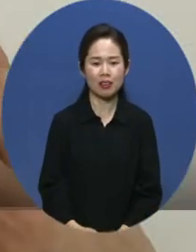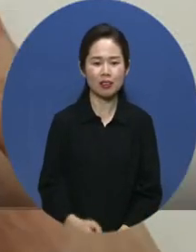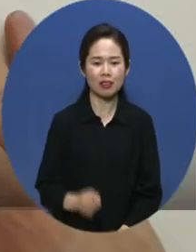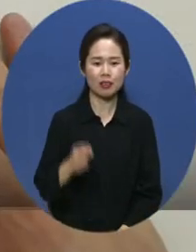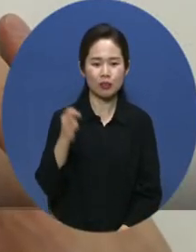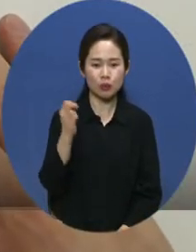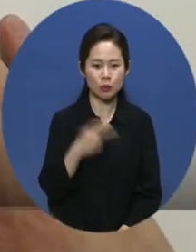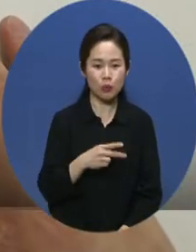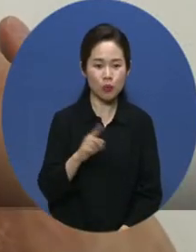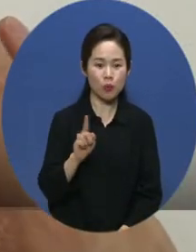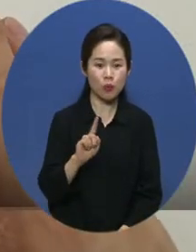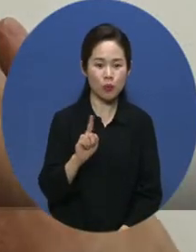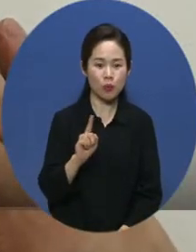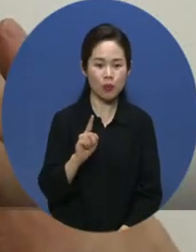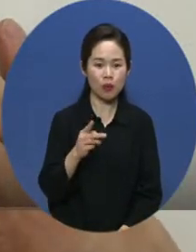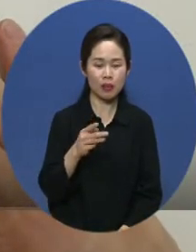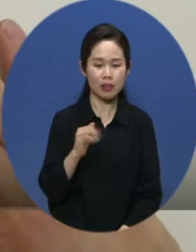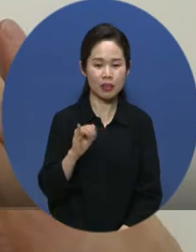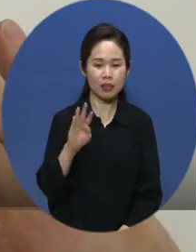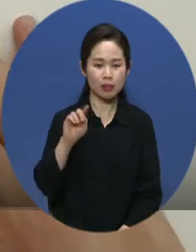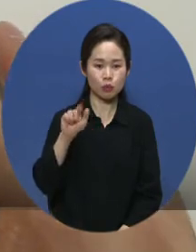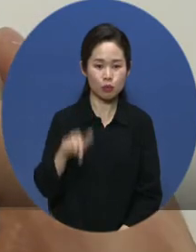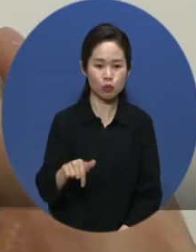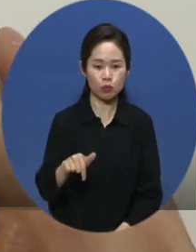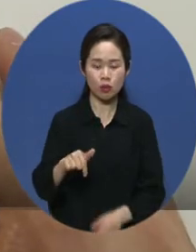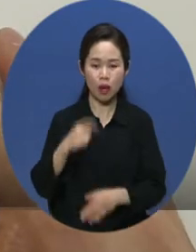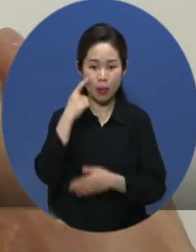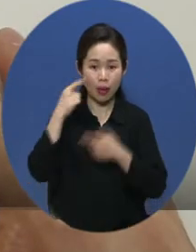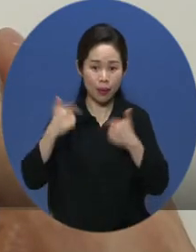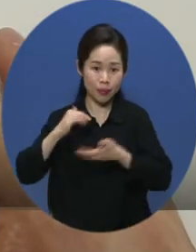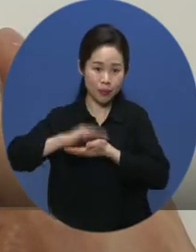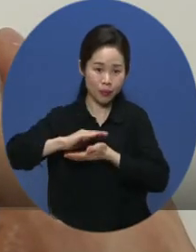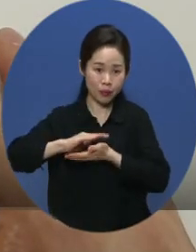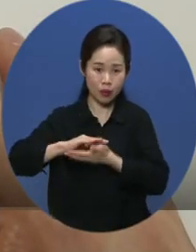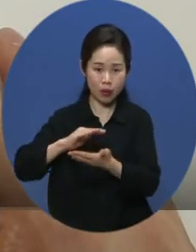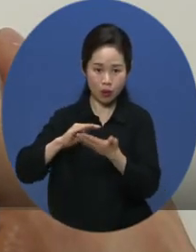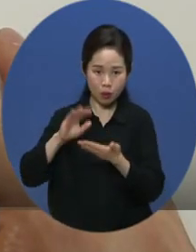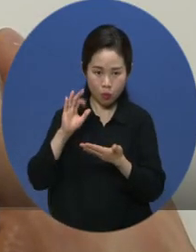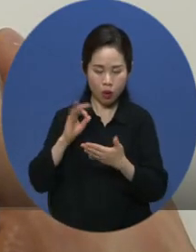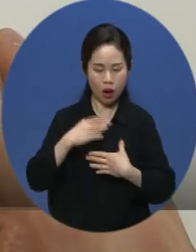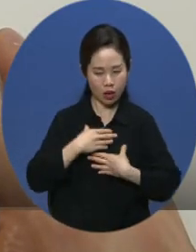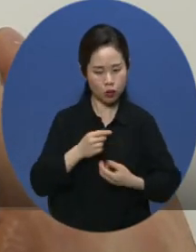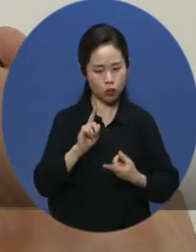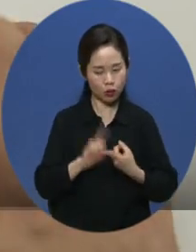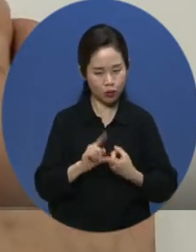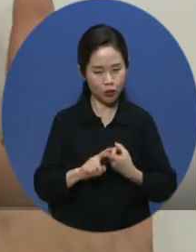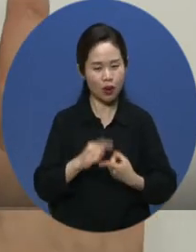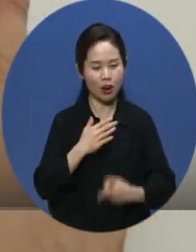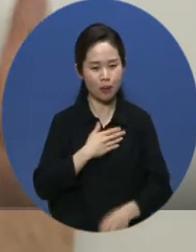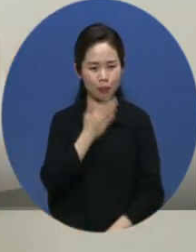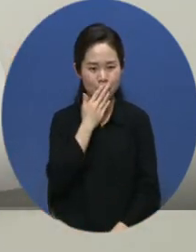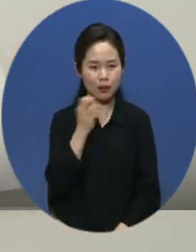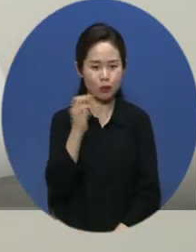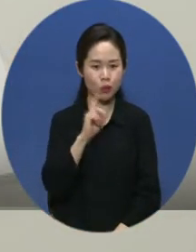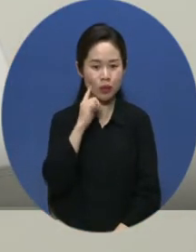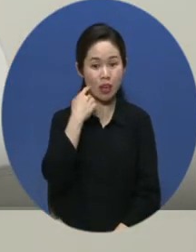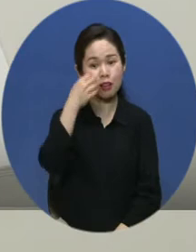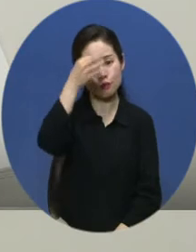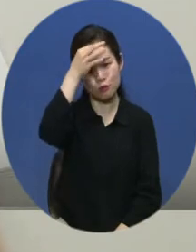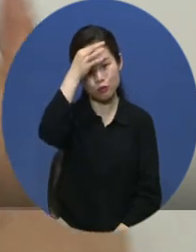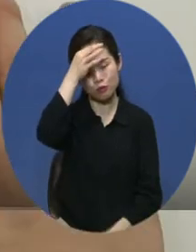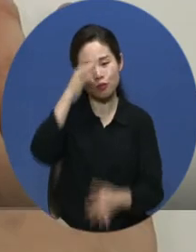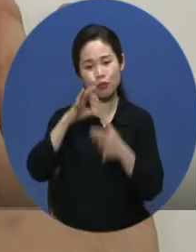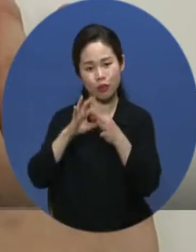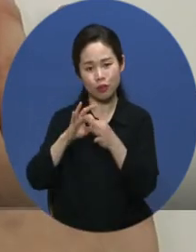리북은 저 리북 안전이라는 거에 대해서 모르는 거에 대해서 날 수도 있고 저기 예술에 관한 것에서도